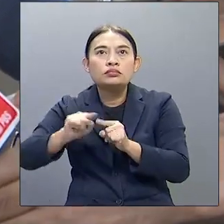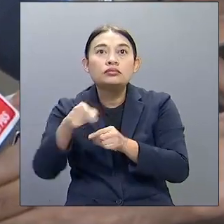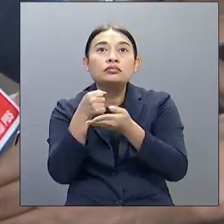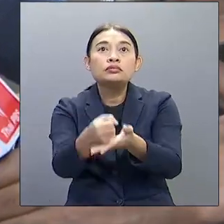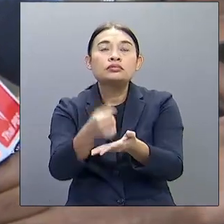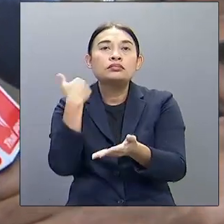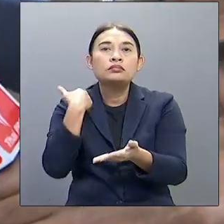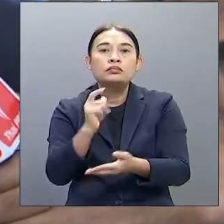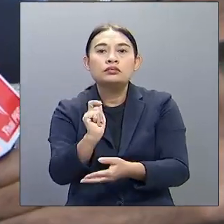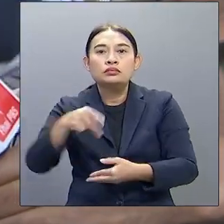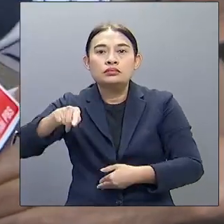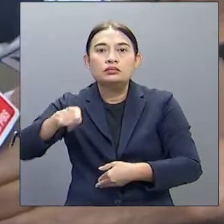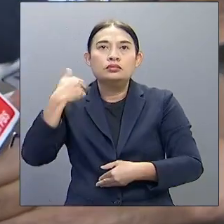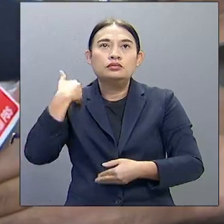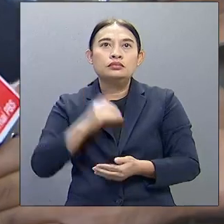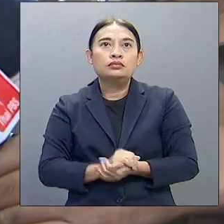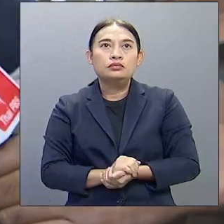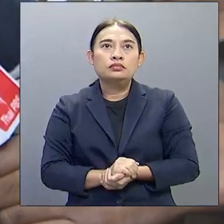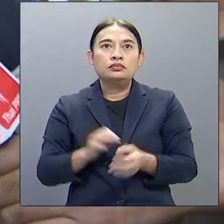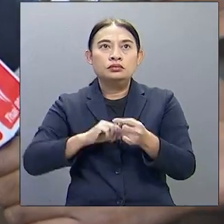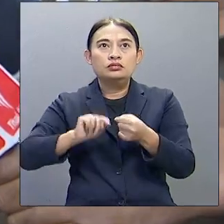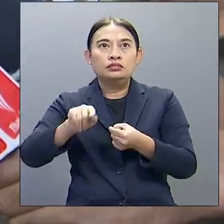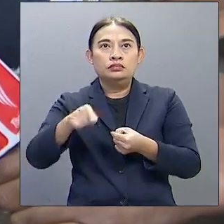ที่เราทำสมาร์ทเซฟตี้โซน